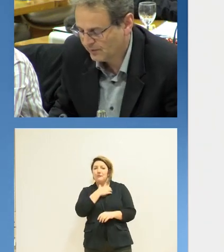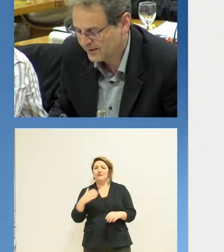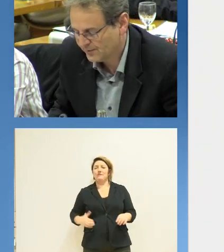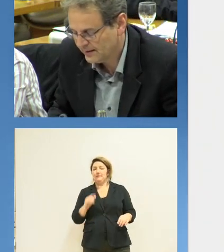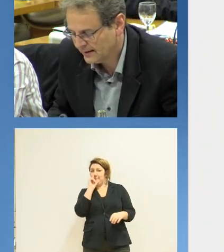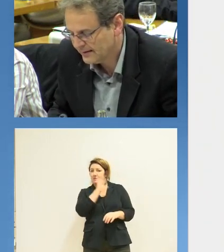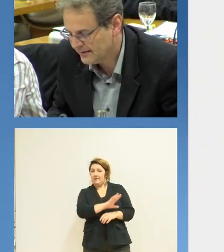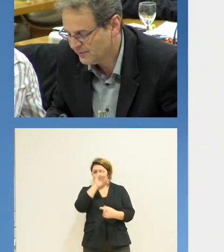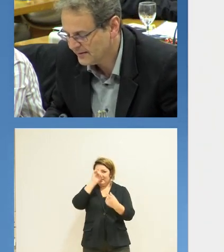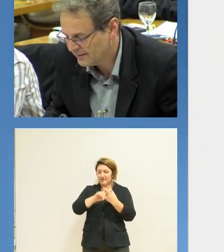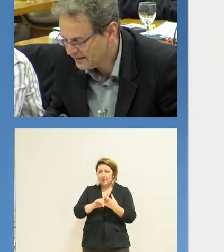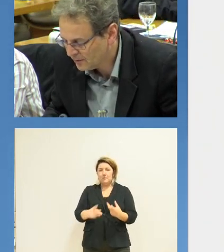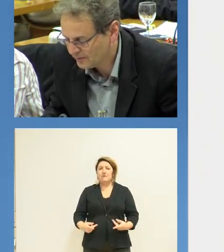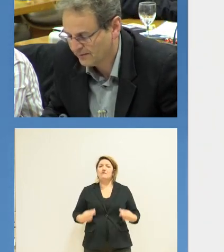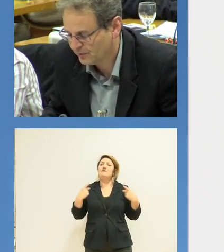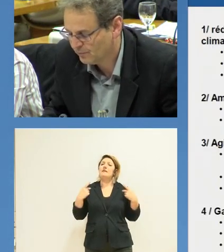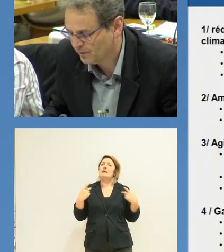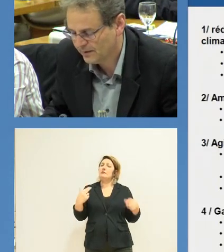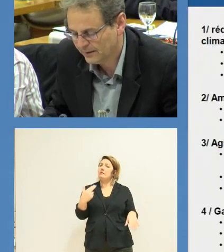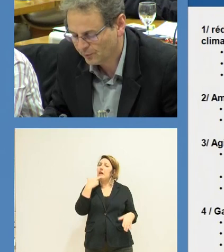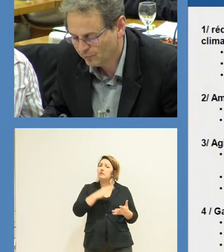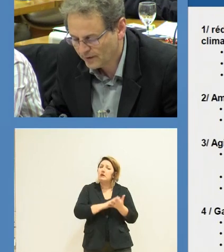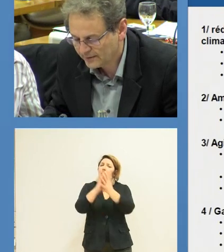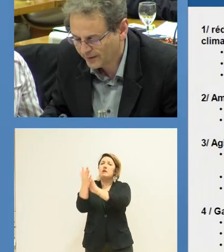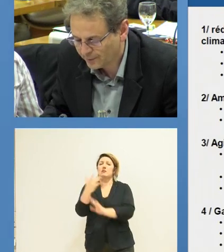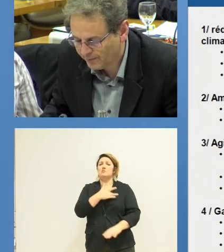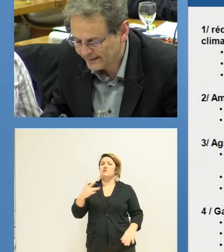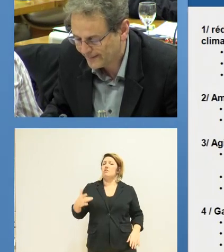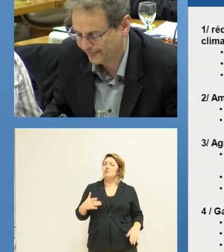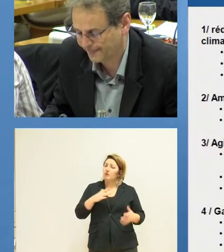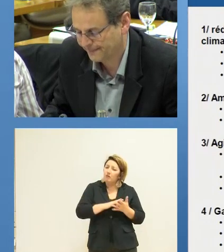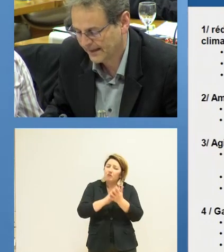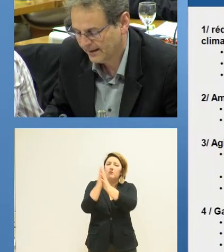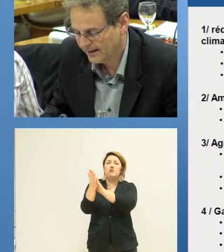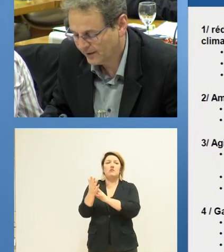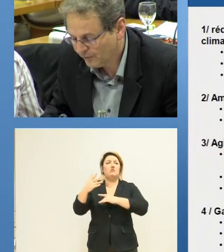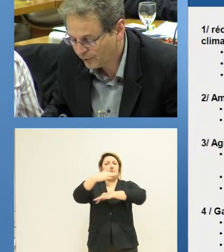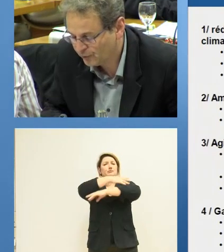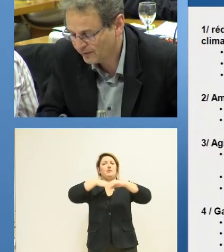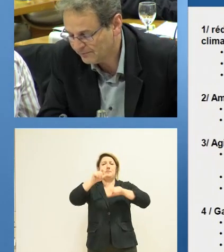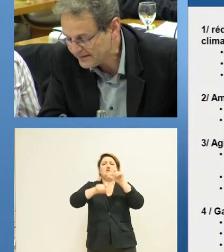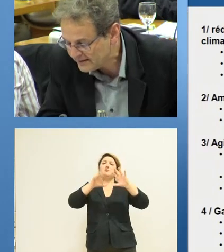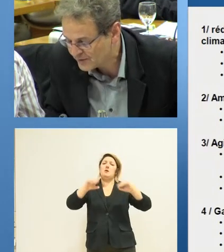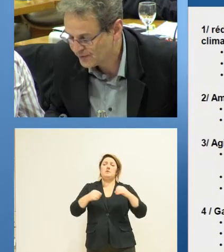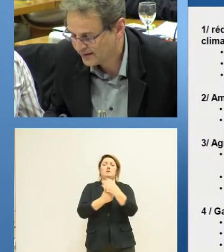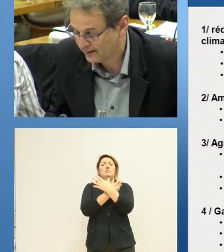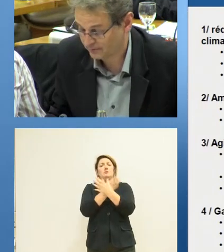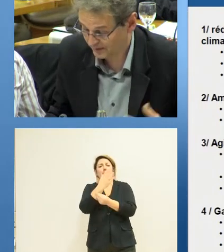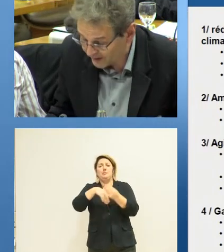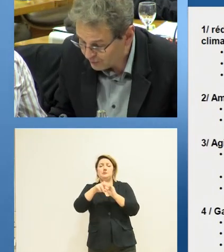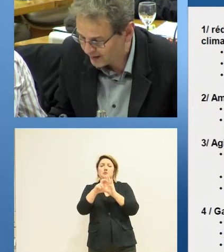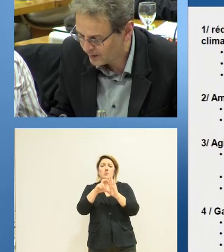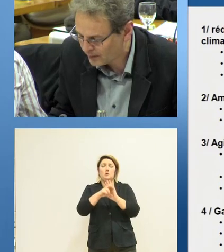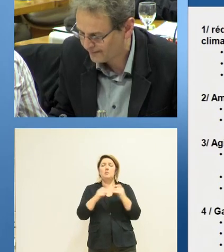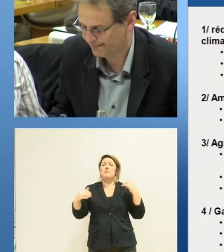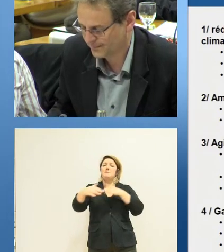de la santé de la qualité de vie des habitants la métropole des grenoblois dans les rues urbaines un renforcement de la mixité sociale qui